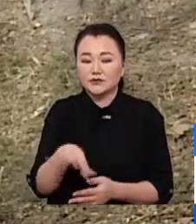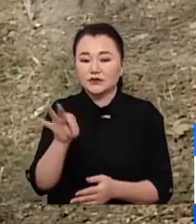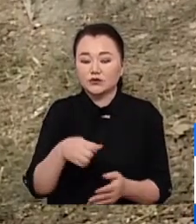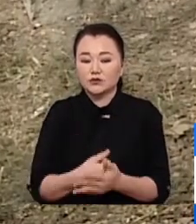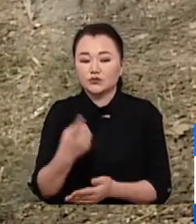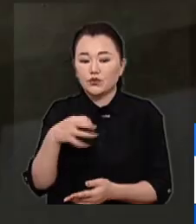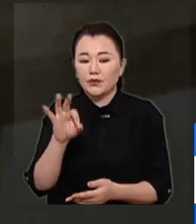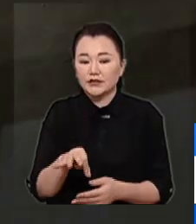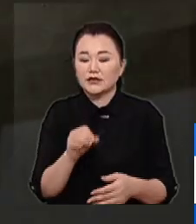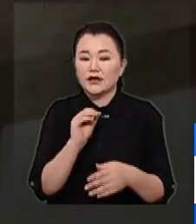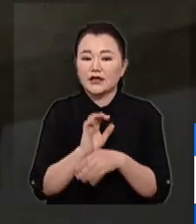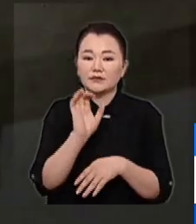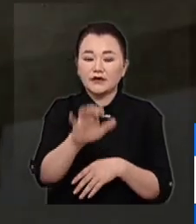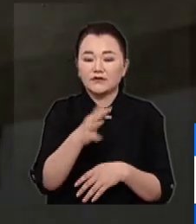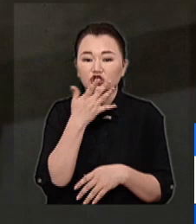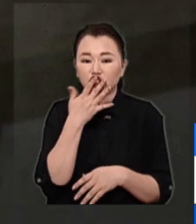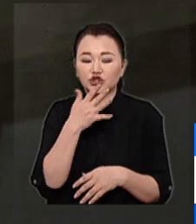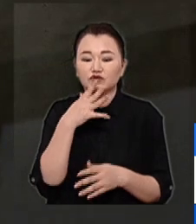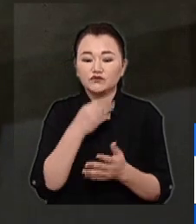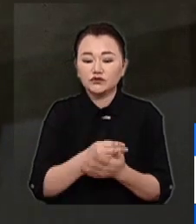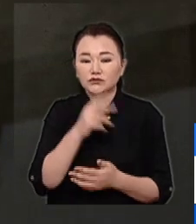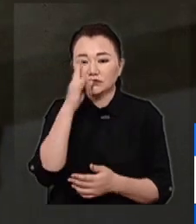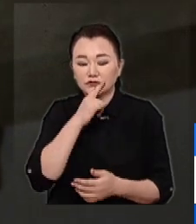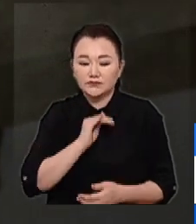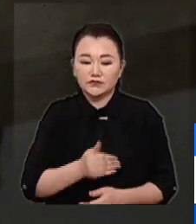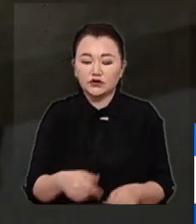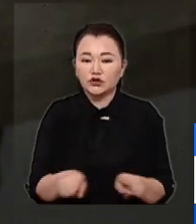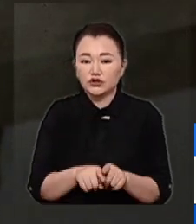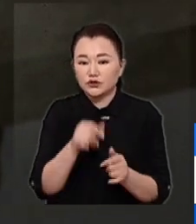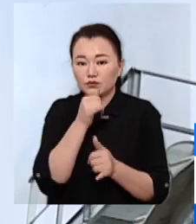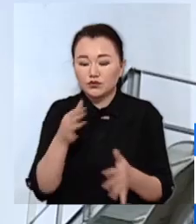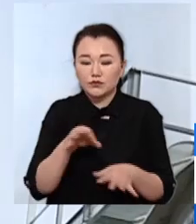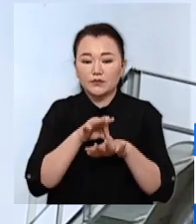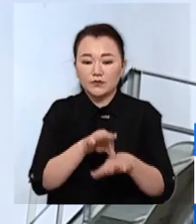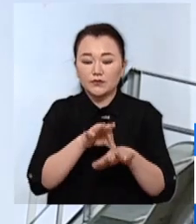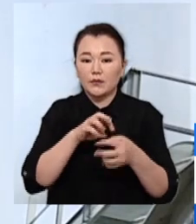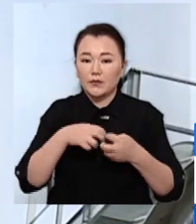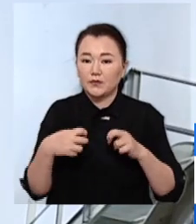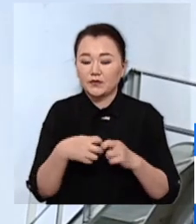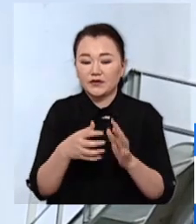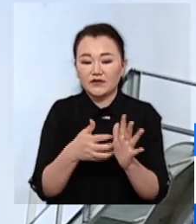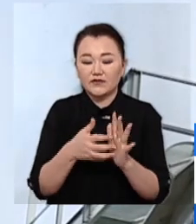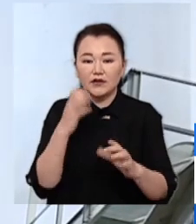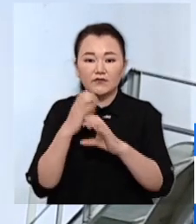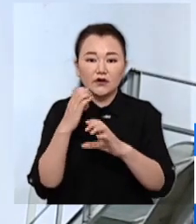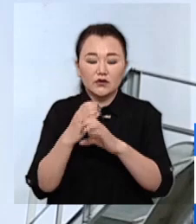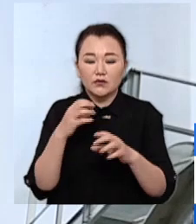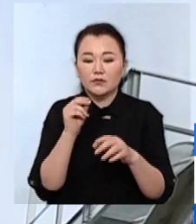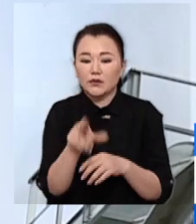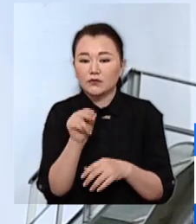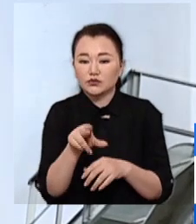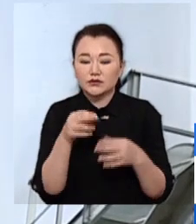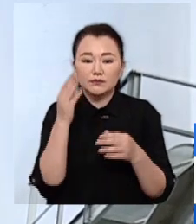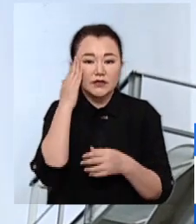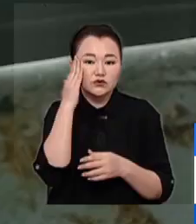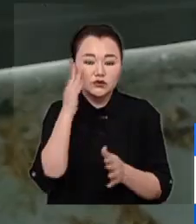100%. Отправить зерно на экспорт отечественные фермеры также не могут из-за проблем с логистикой. Не хватает вагонов и пропускной способности